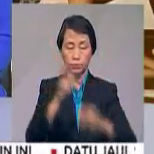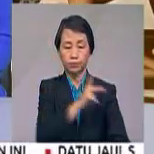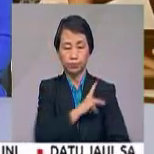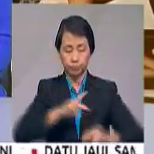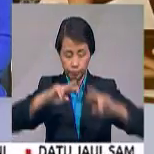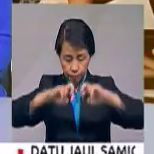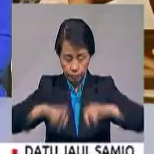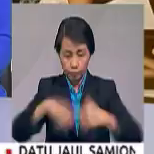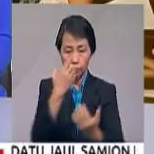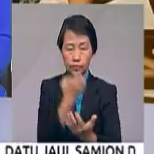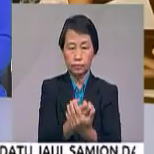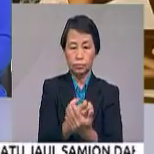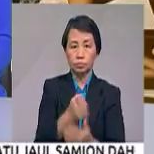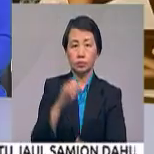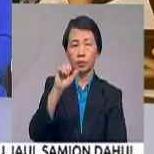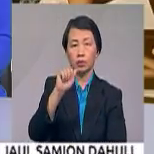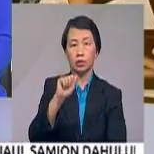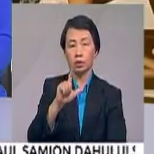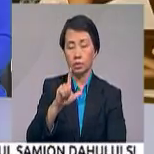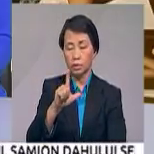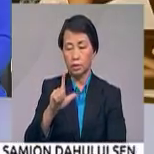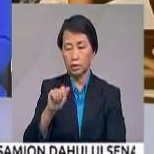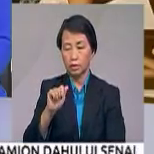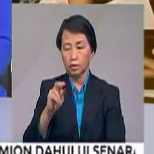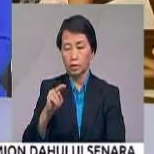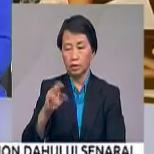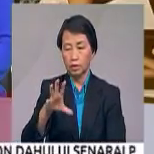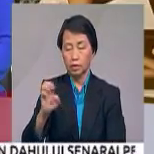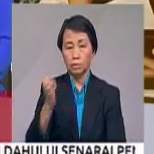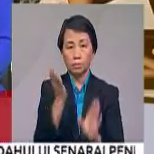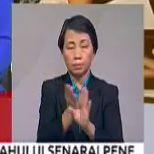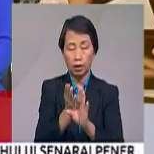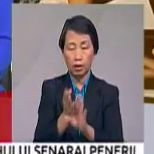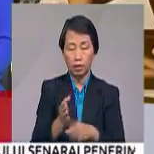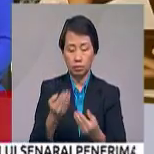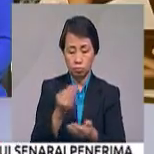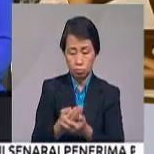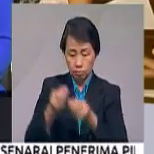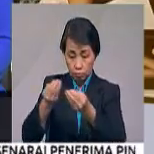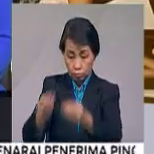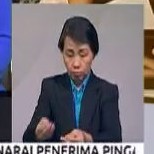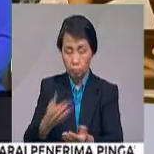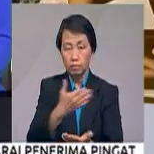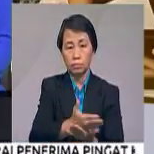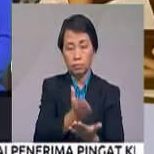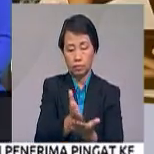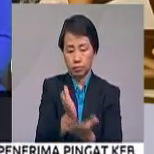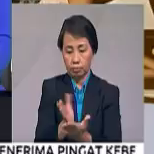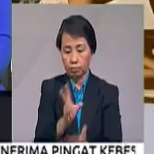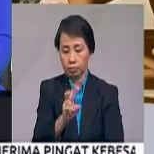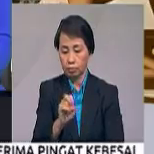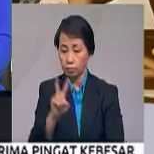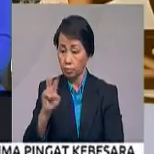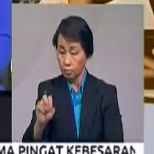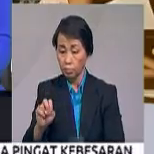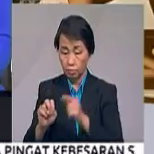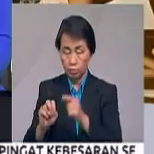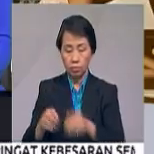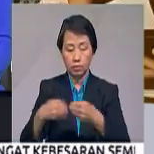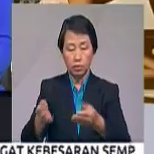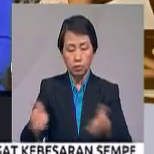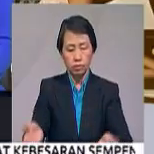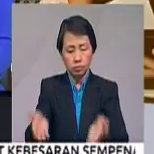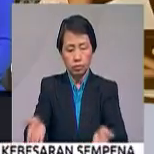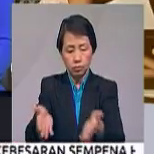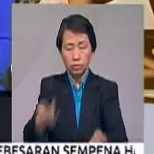Penganalisis Ekonomi Alliance Bank, Manokaran Moten, insentif yang diberikan melalui belanjawan 2020 itu memberi